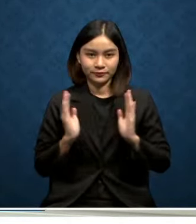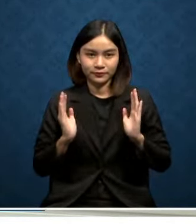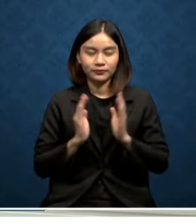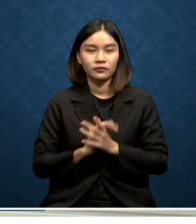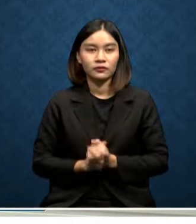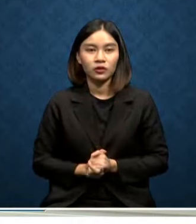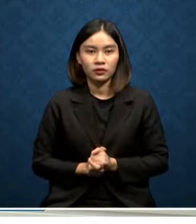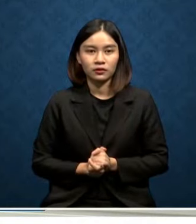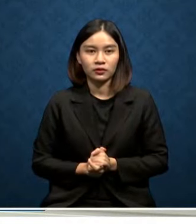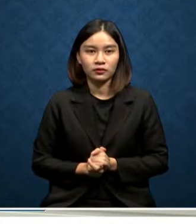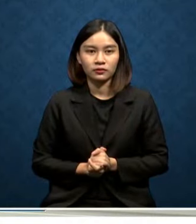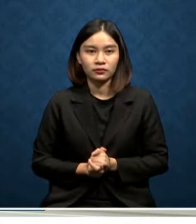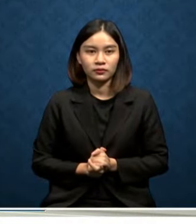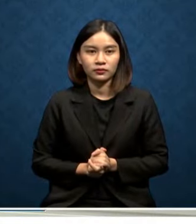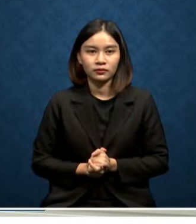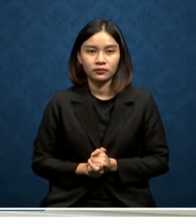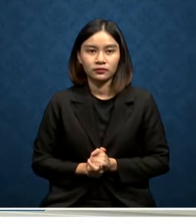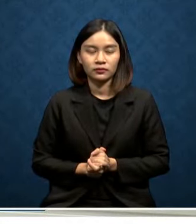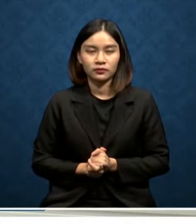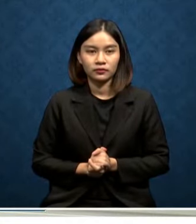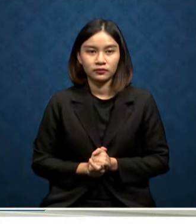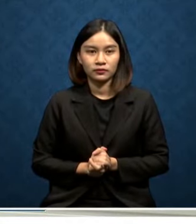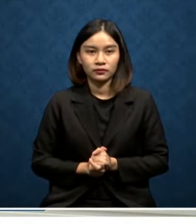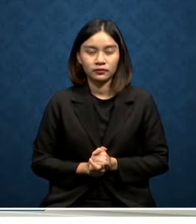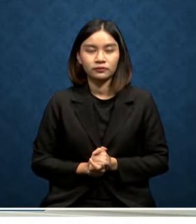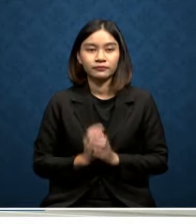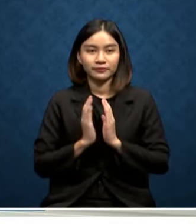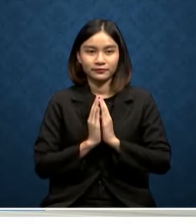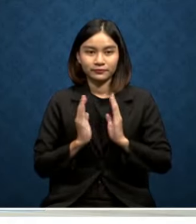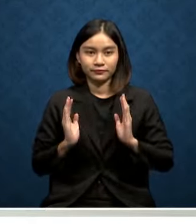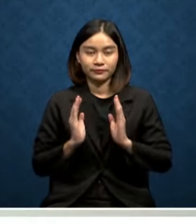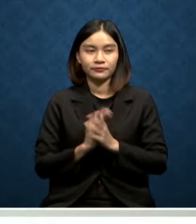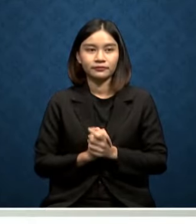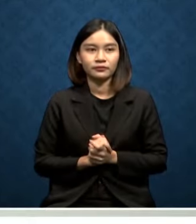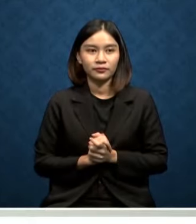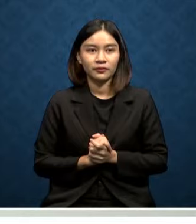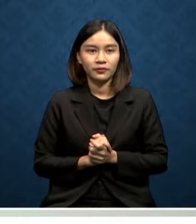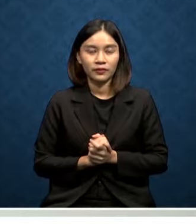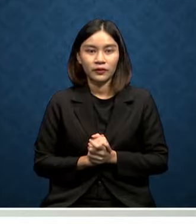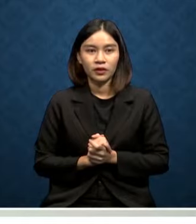ขอบคุณนั่นแหละครับผม